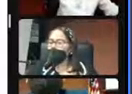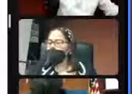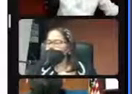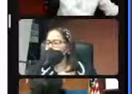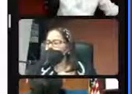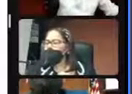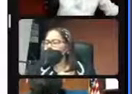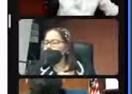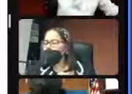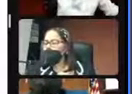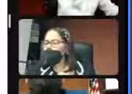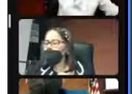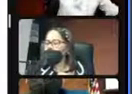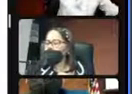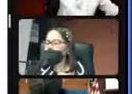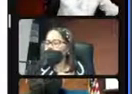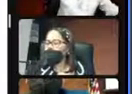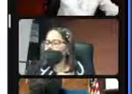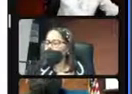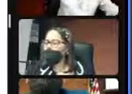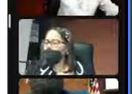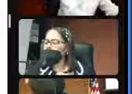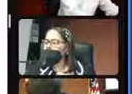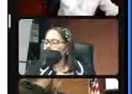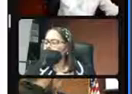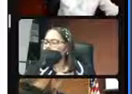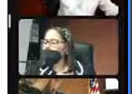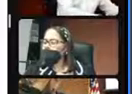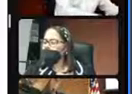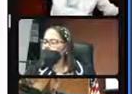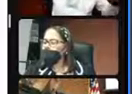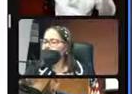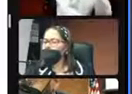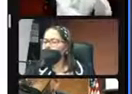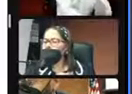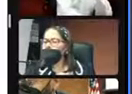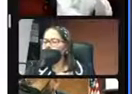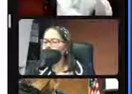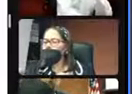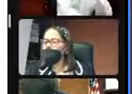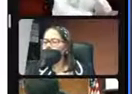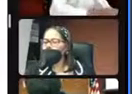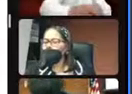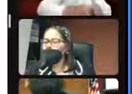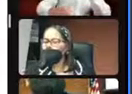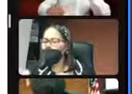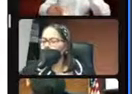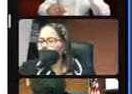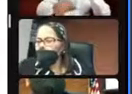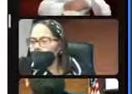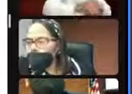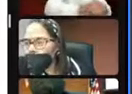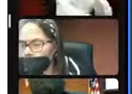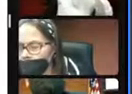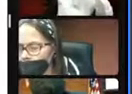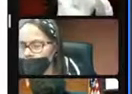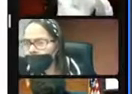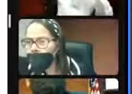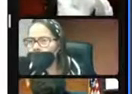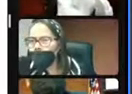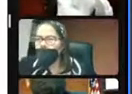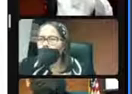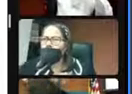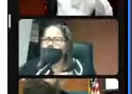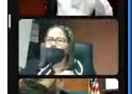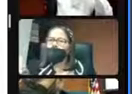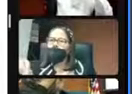هذه الإحصاءات إنها أعلى نسبة. وبالتالي نحن نعمل مع هذه الفرق في الثانويات، وهم يواجهون